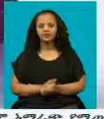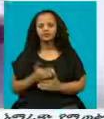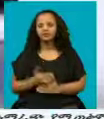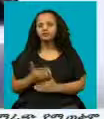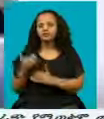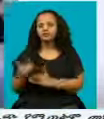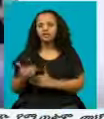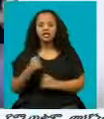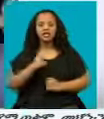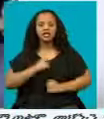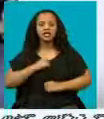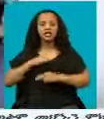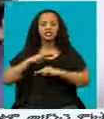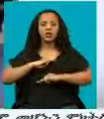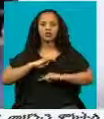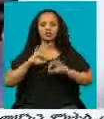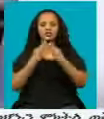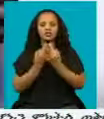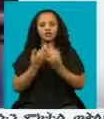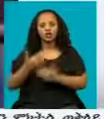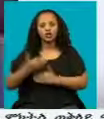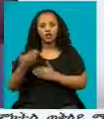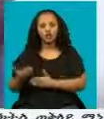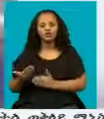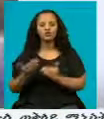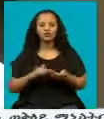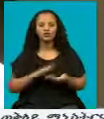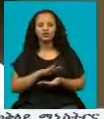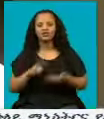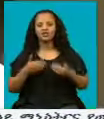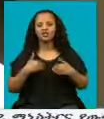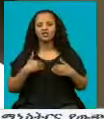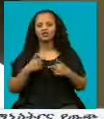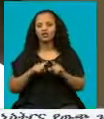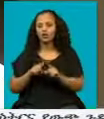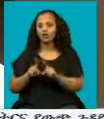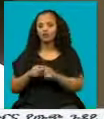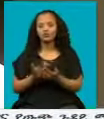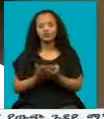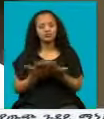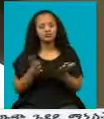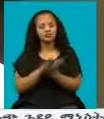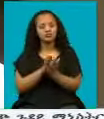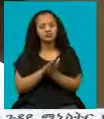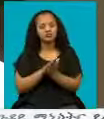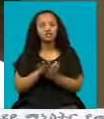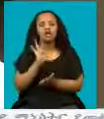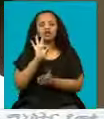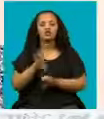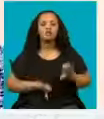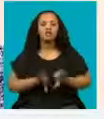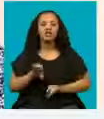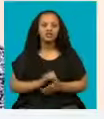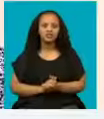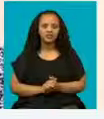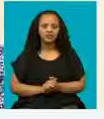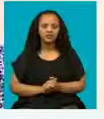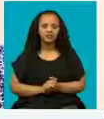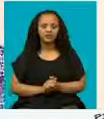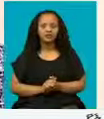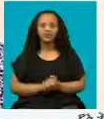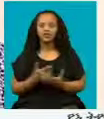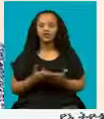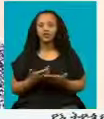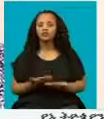ከጎናቸው ከመከላከያ ሰራዊት ቤተሰቦች ጋር ከጎን በመሆን ልጆች ካላቸው የተለያዩ የትምህርት ቁሳቁስ እንዲያገኙ ማድረግ፣ ማህበራዊ ድረገጽ ላይ